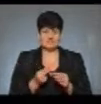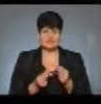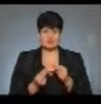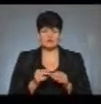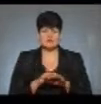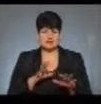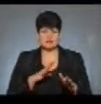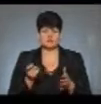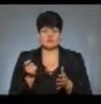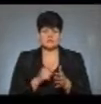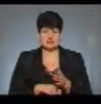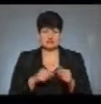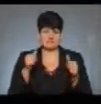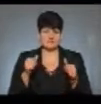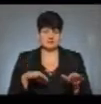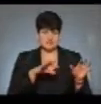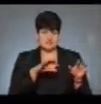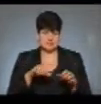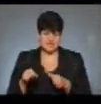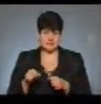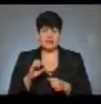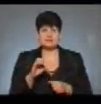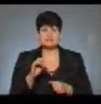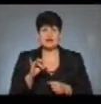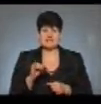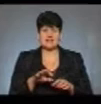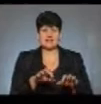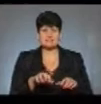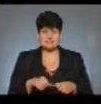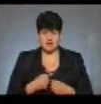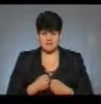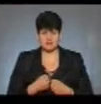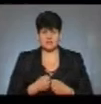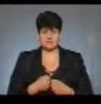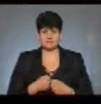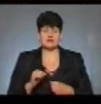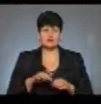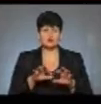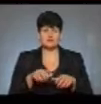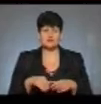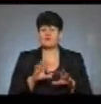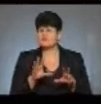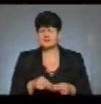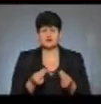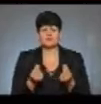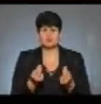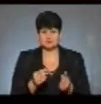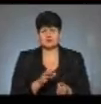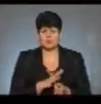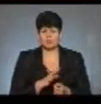були закриті, вивіски зняті, сервери забрані і конфісковані. Вся готівка, яка була в той час,